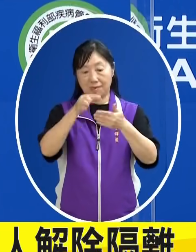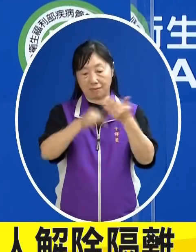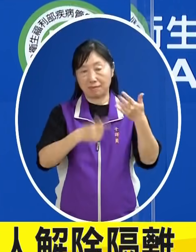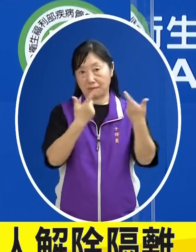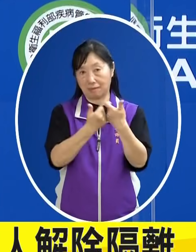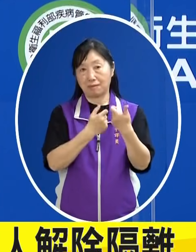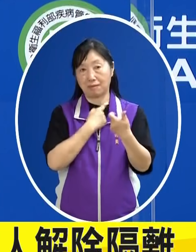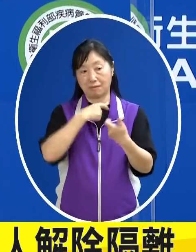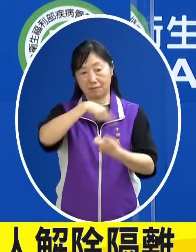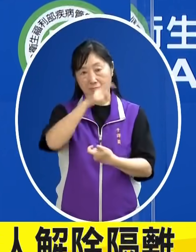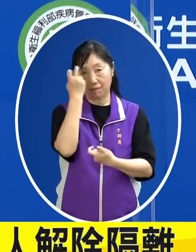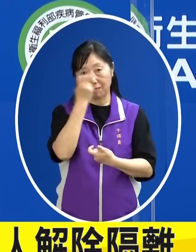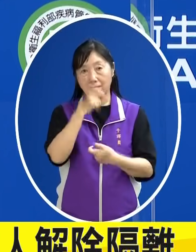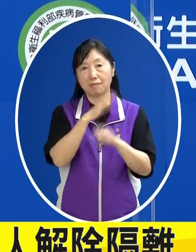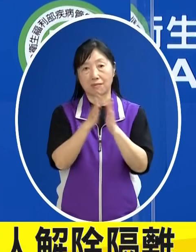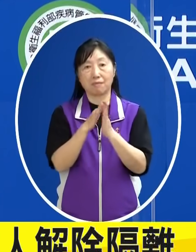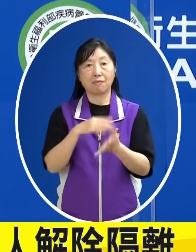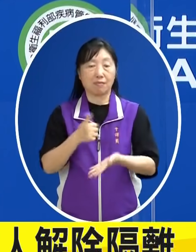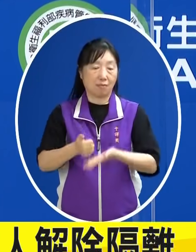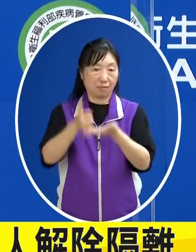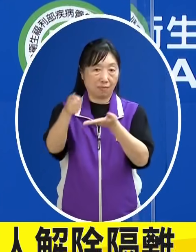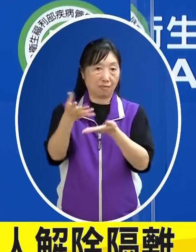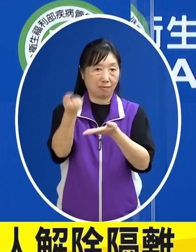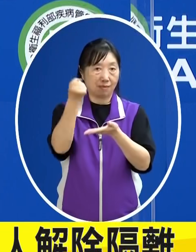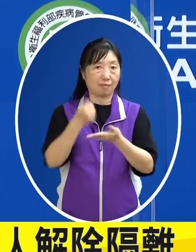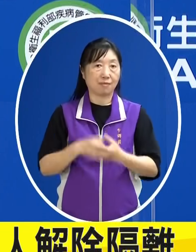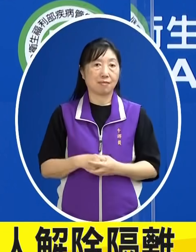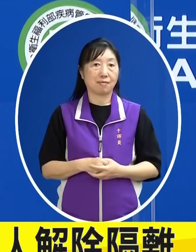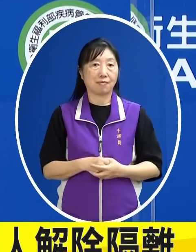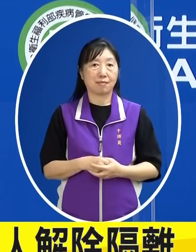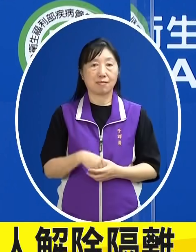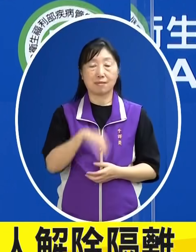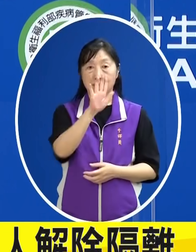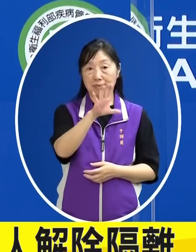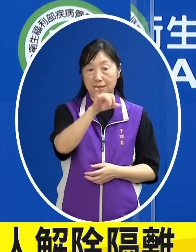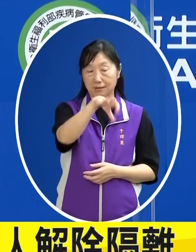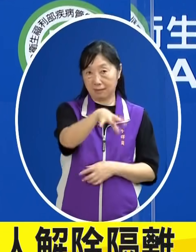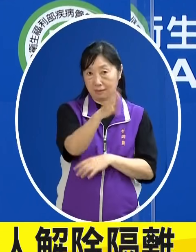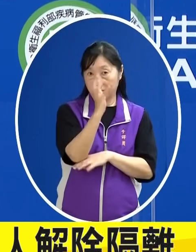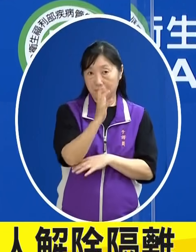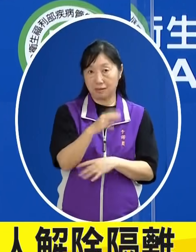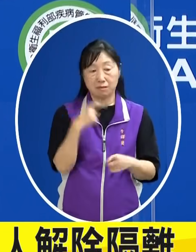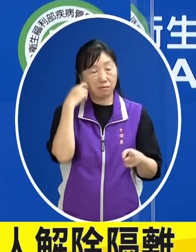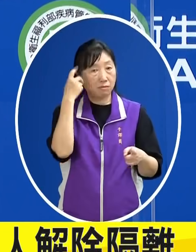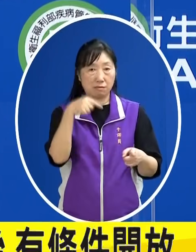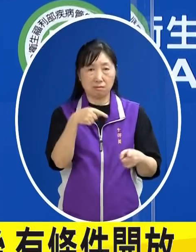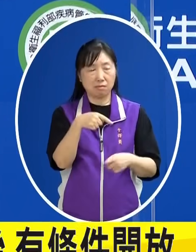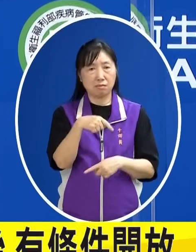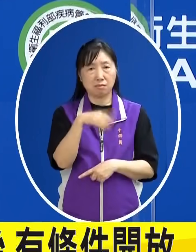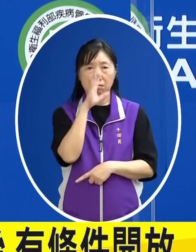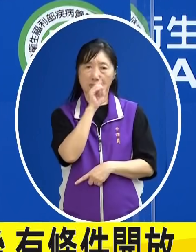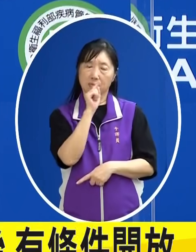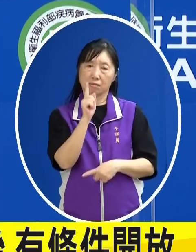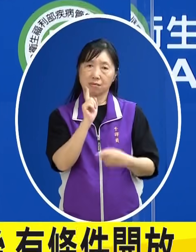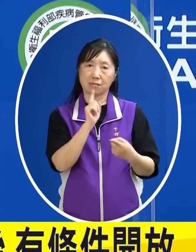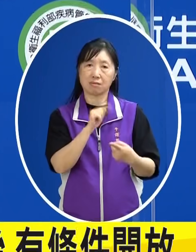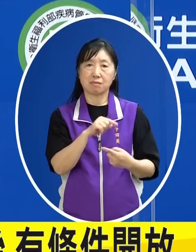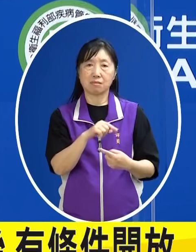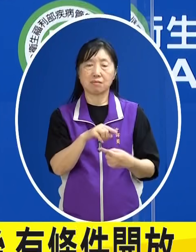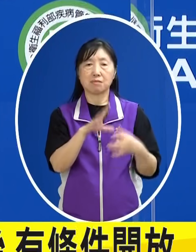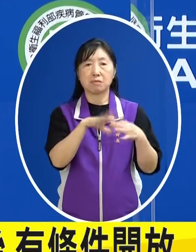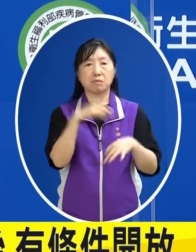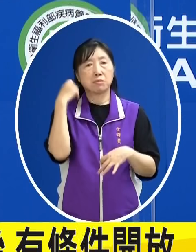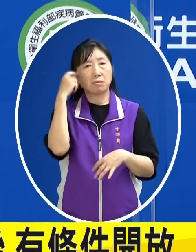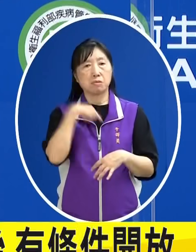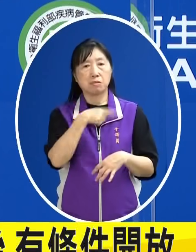做，那时候我们都予以尊重。那有些地方政府觉得说有一些可能有些疑义，或者有一些指引上面